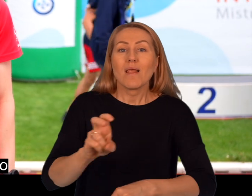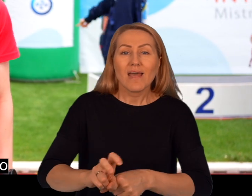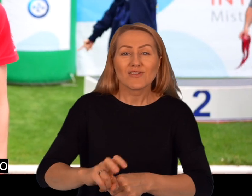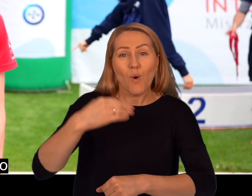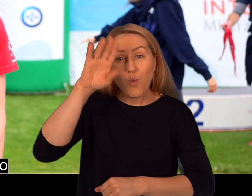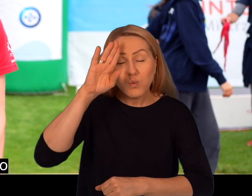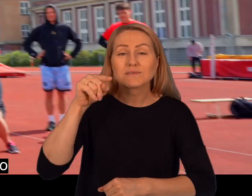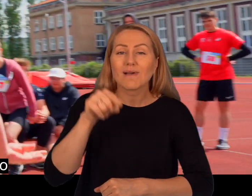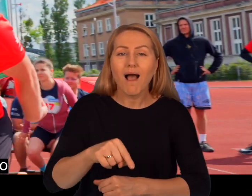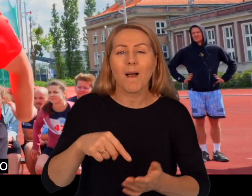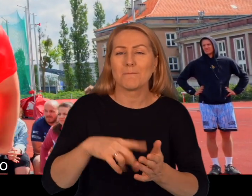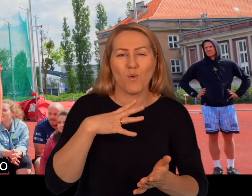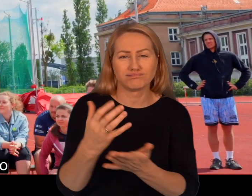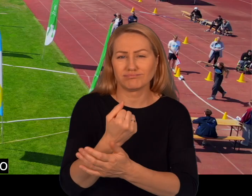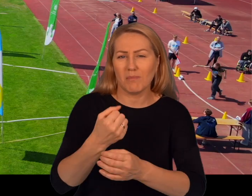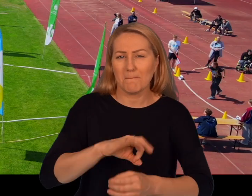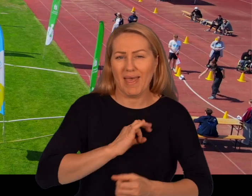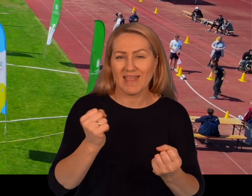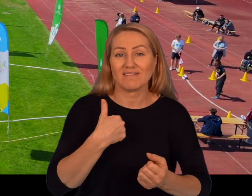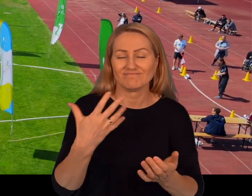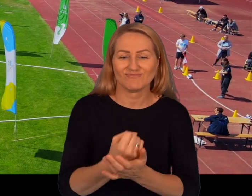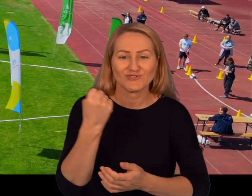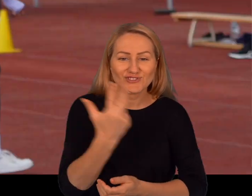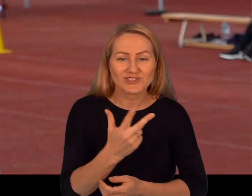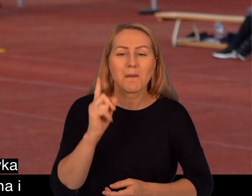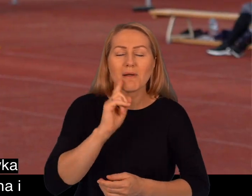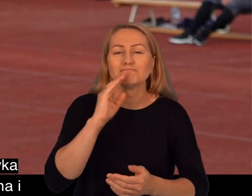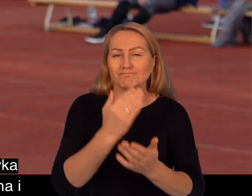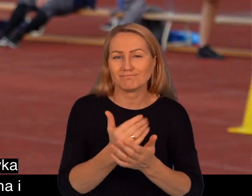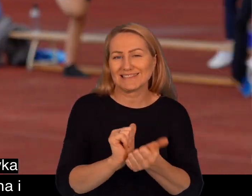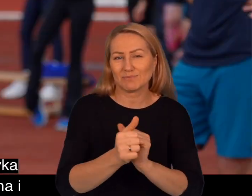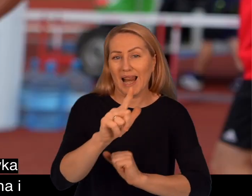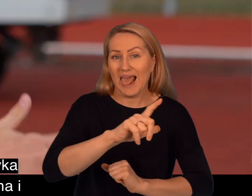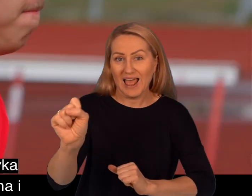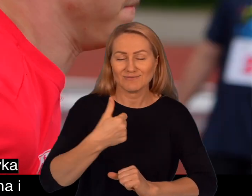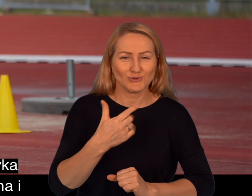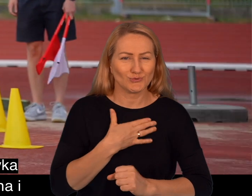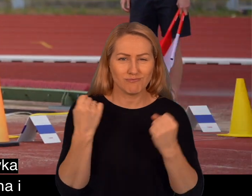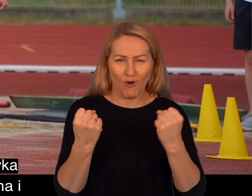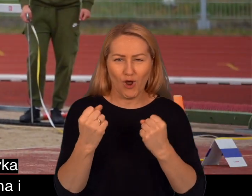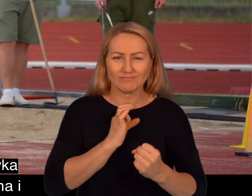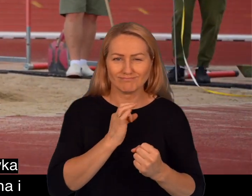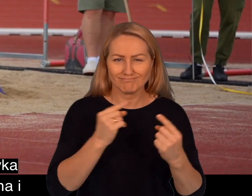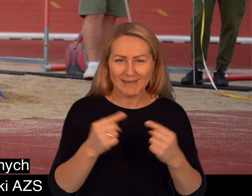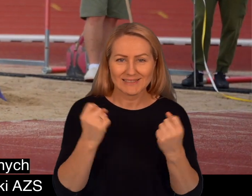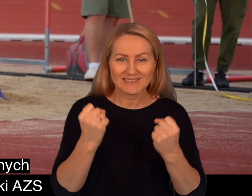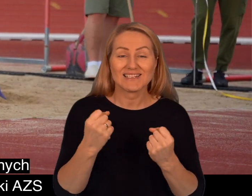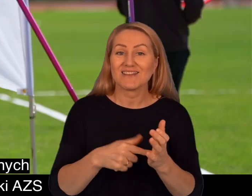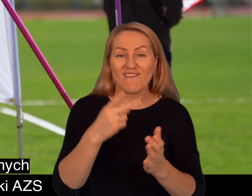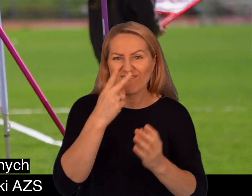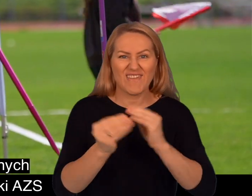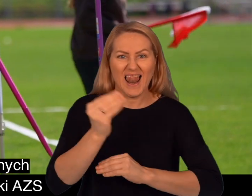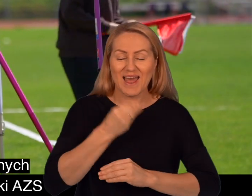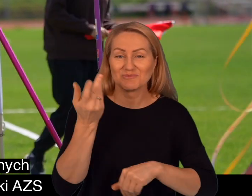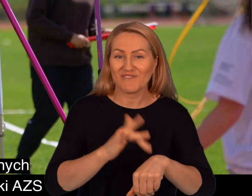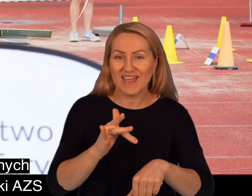Politechnika Łódzka mocno obłowiła się w medale. Zyskałem 3. Nie ukrywam, że lekkoatletyka to jest moja mocna dyscyplina i to był